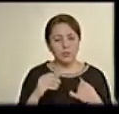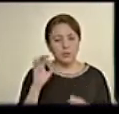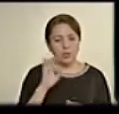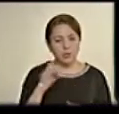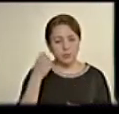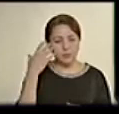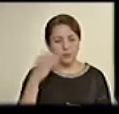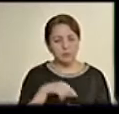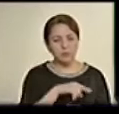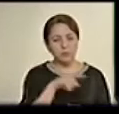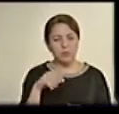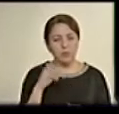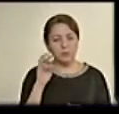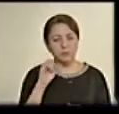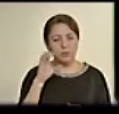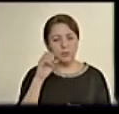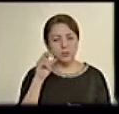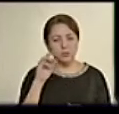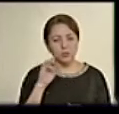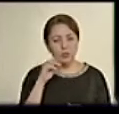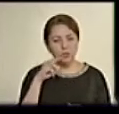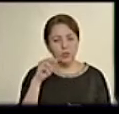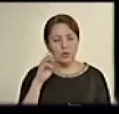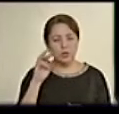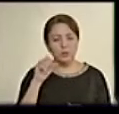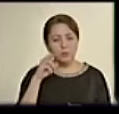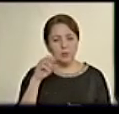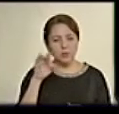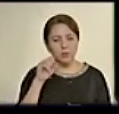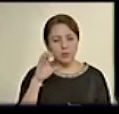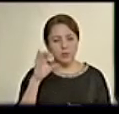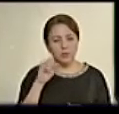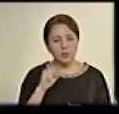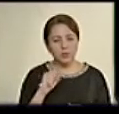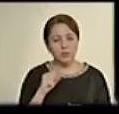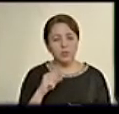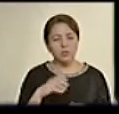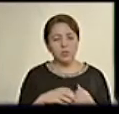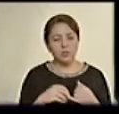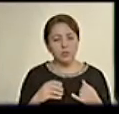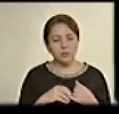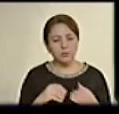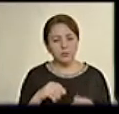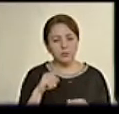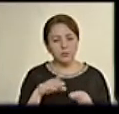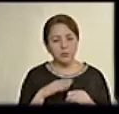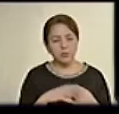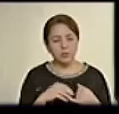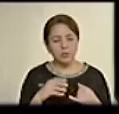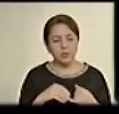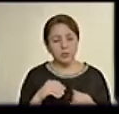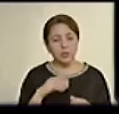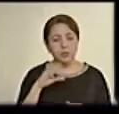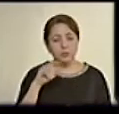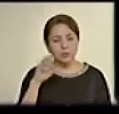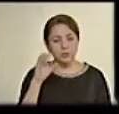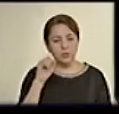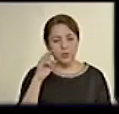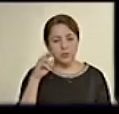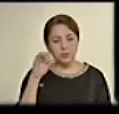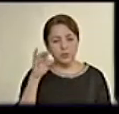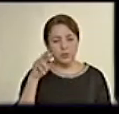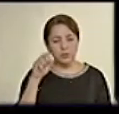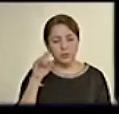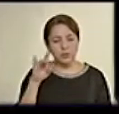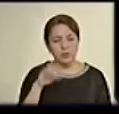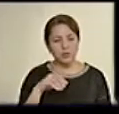masjid, madrasa, xonaqoh kabi hududlarga tegishli bo'lgan yerlar. Bu yerlarni o'sha sadrlar,